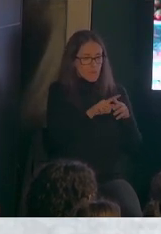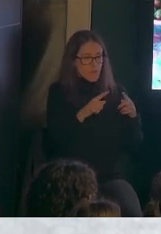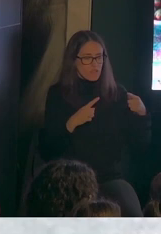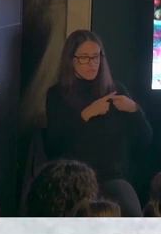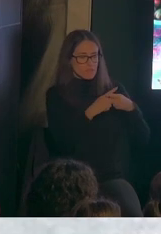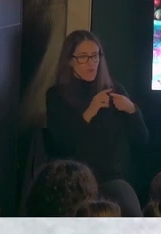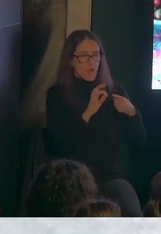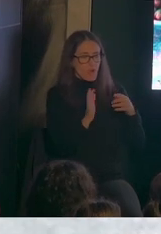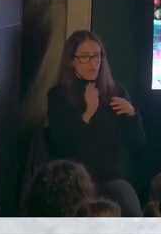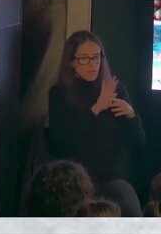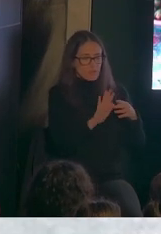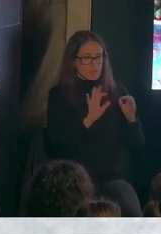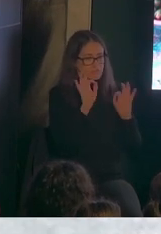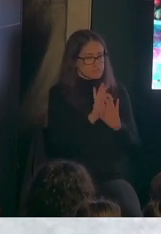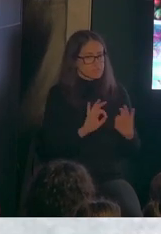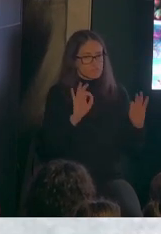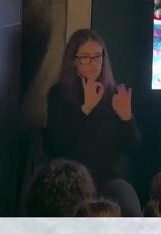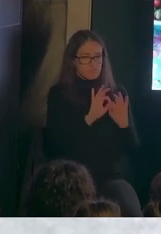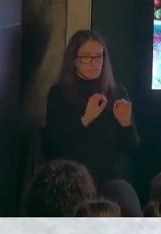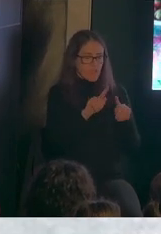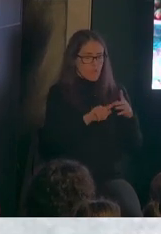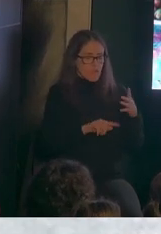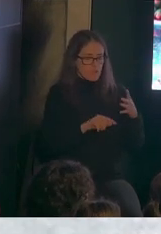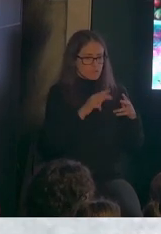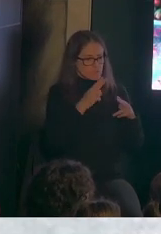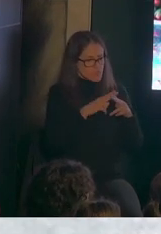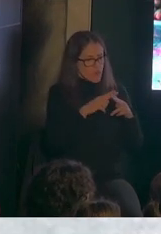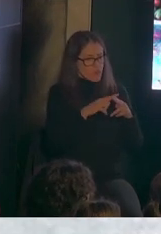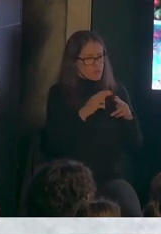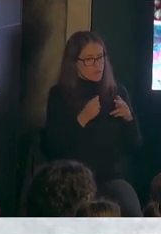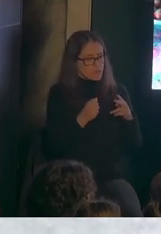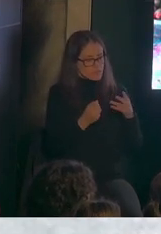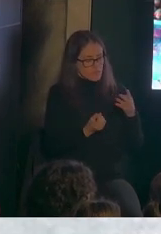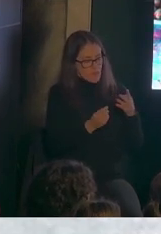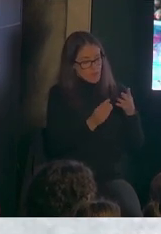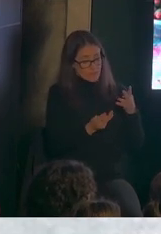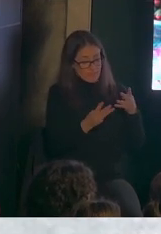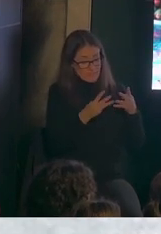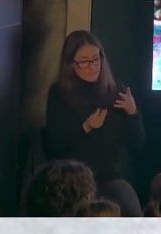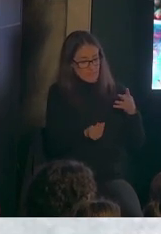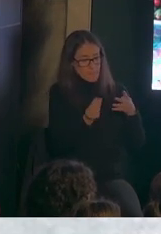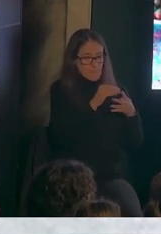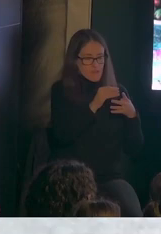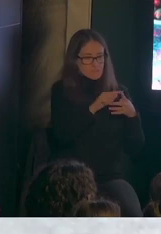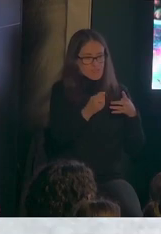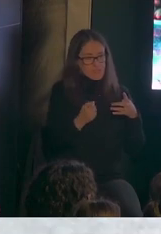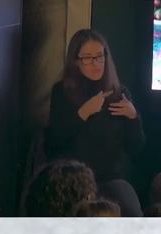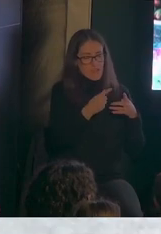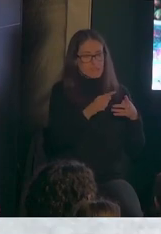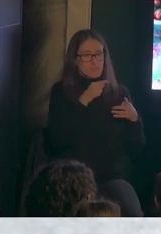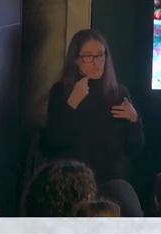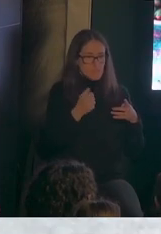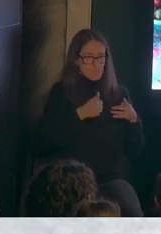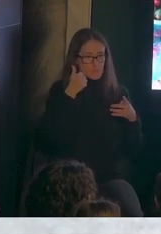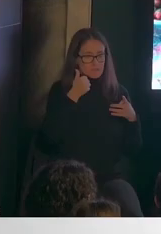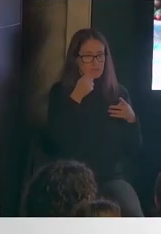el sabor, sinó al contrari, el potenciarien perquè notaries bàsicament només la